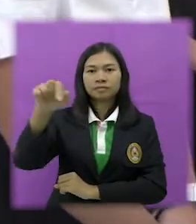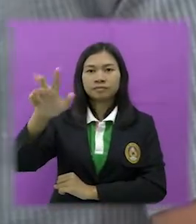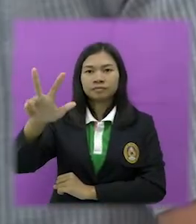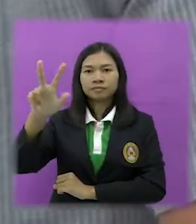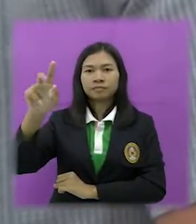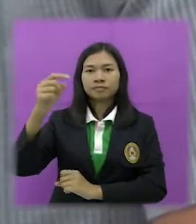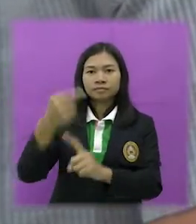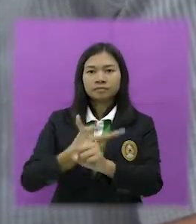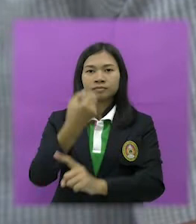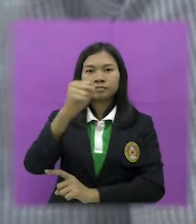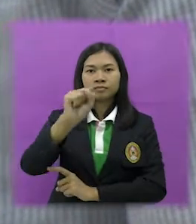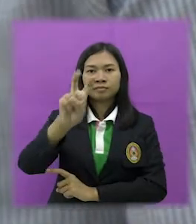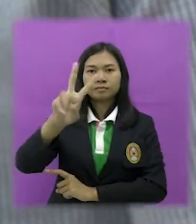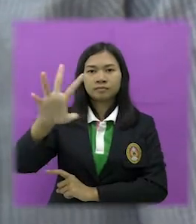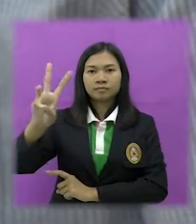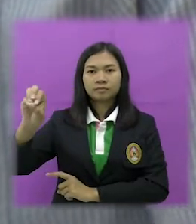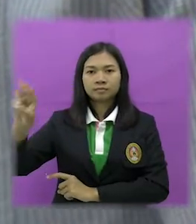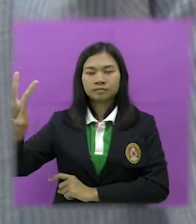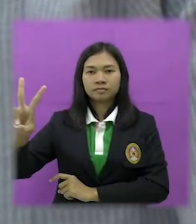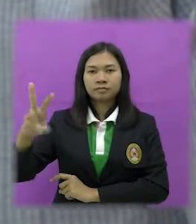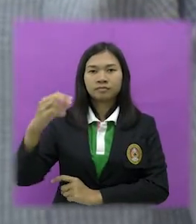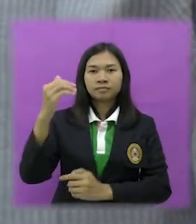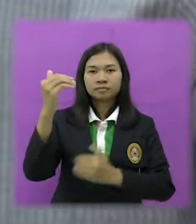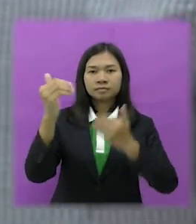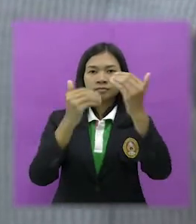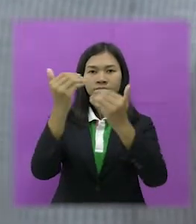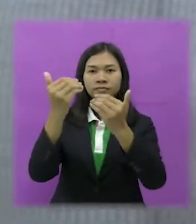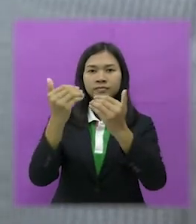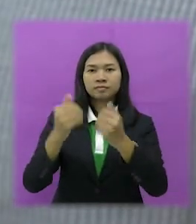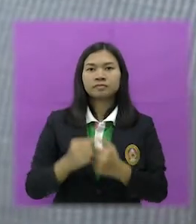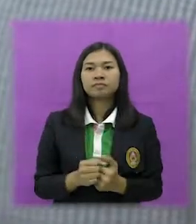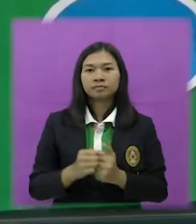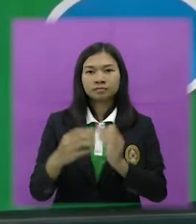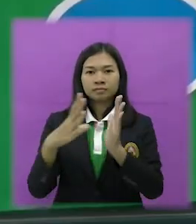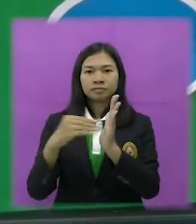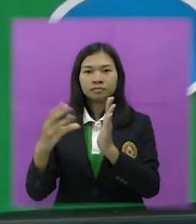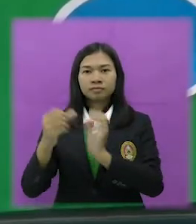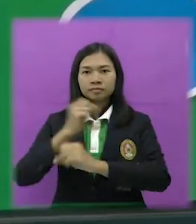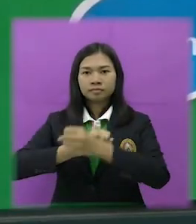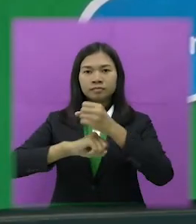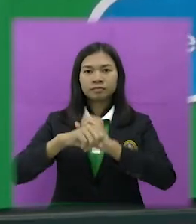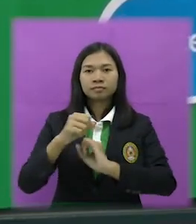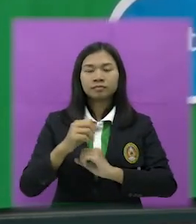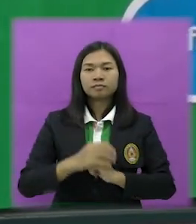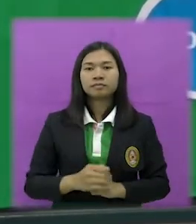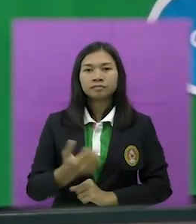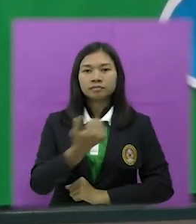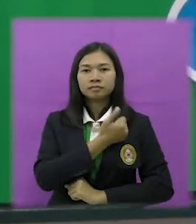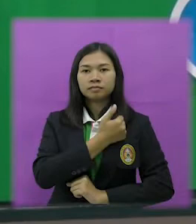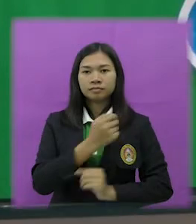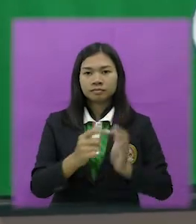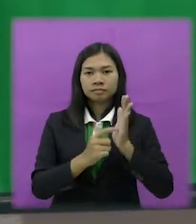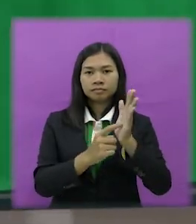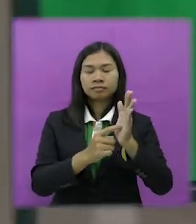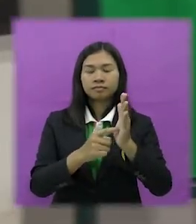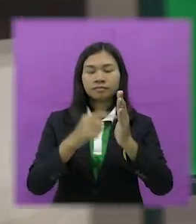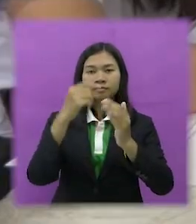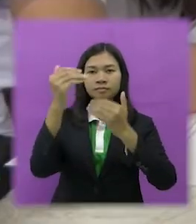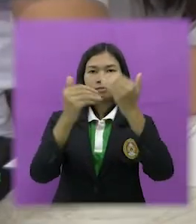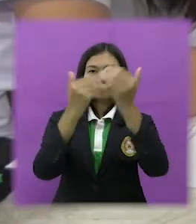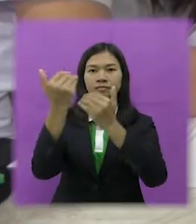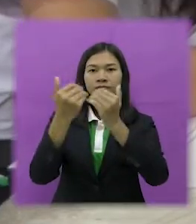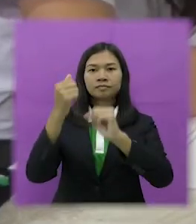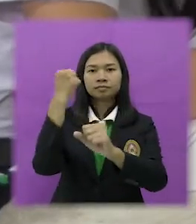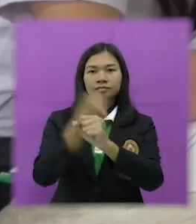ายน2562โดยมีกิจกรรมประกอบด้วยการอบรมเชิงปฏิบัติการนักศึกษาต้นแบบและกิจกร